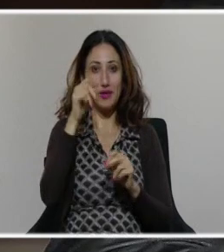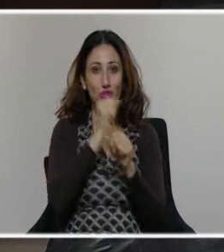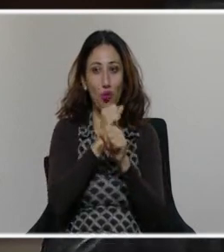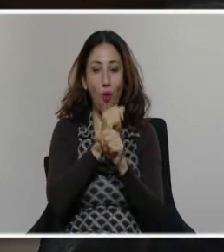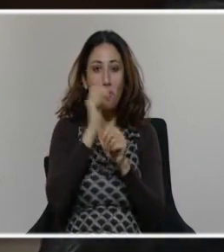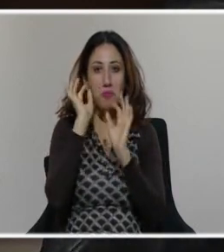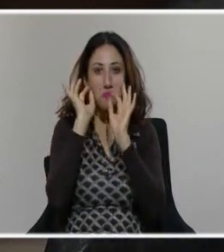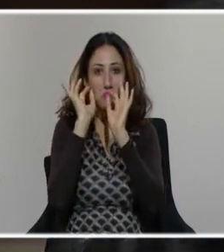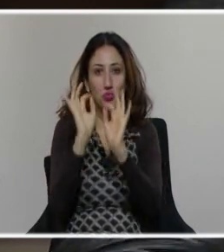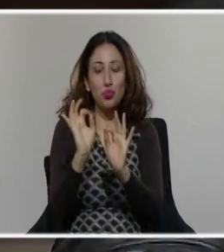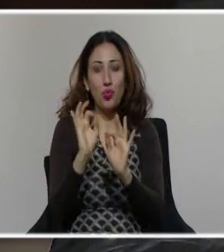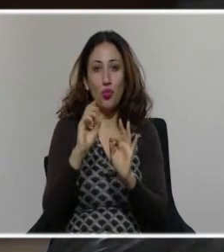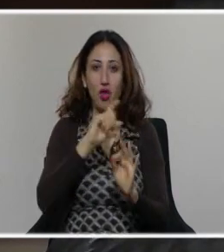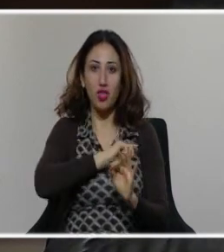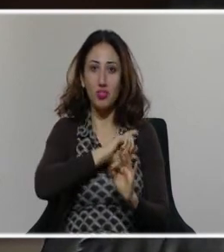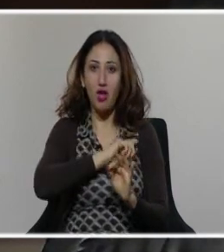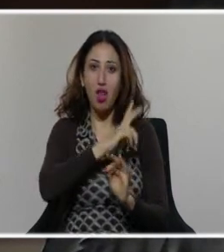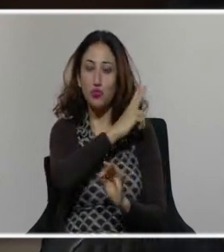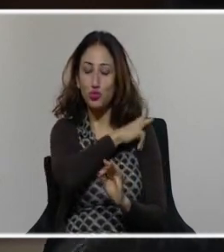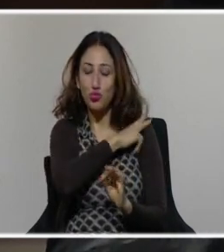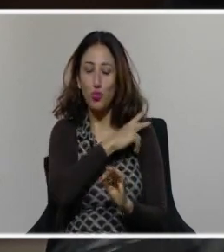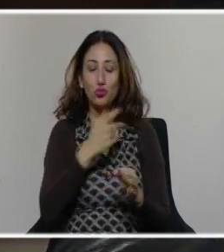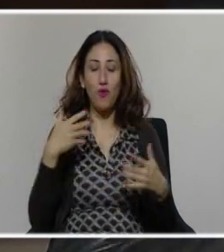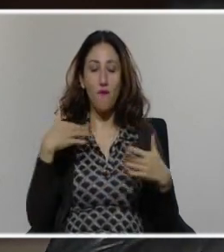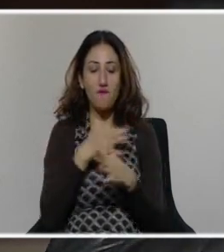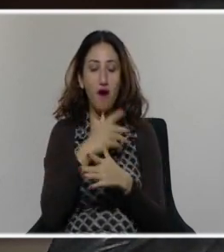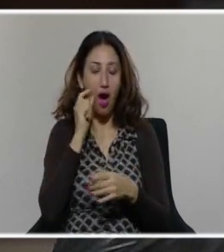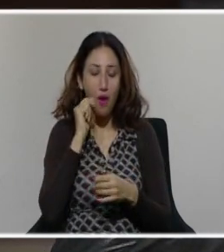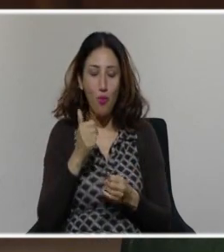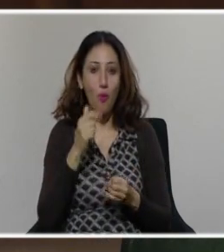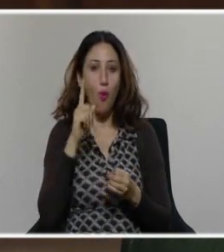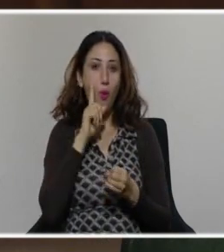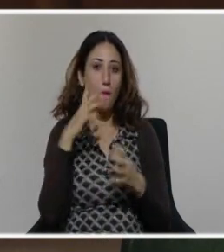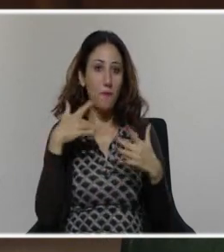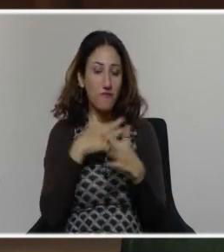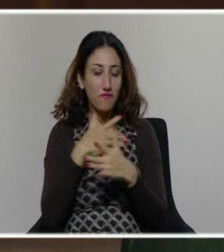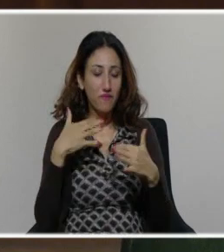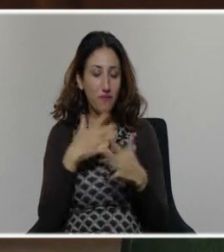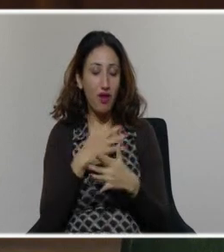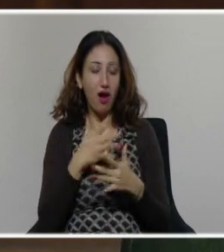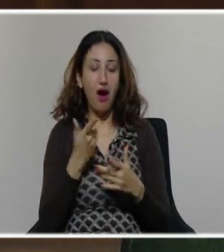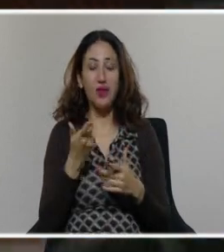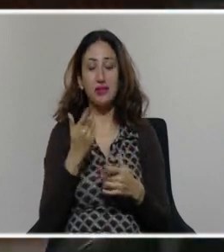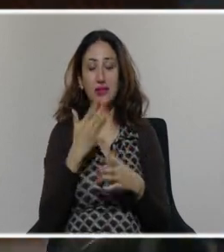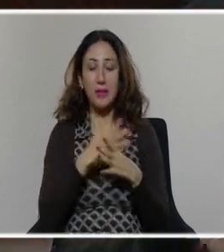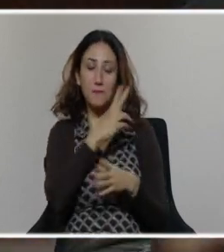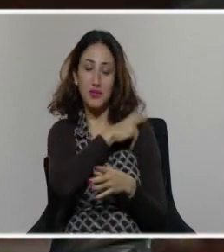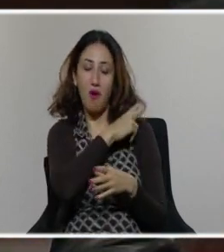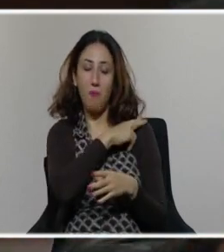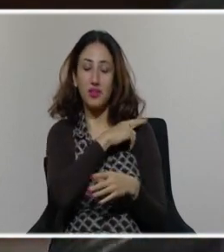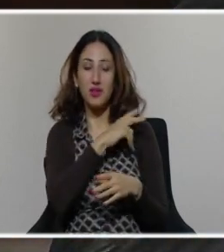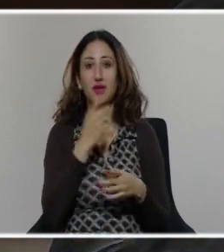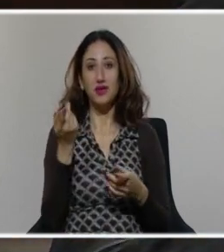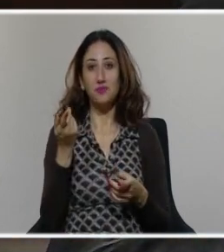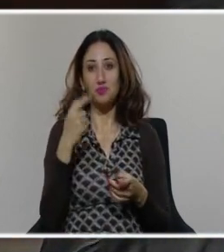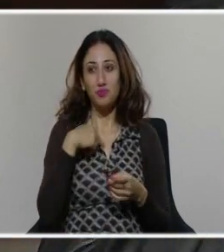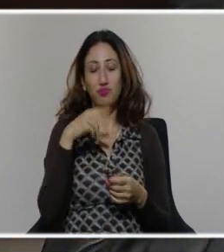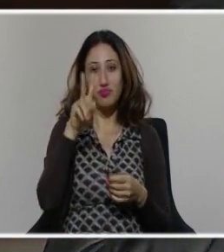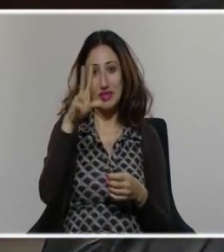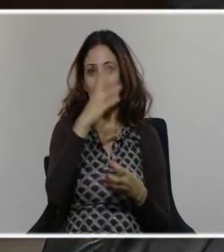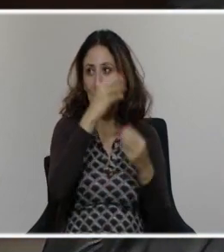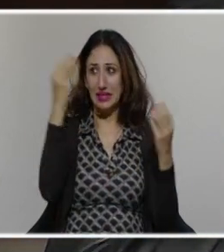عاملينها عن طالب الشرطة وعن فرحة أبوه بيه وفرحة أمه بيه وإزاي هم عايزين يشوفوا أمل العيلة دي. فناس